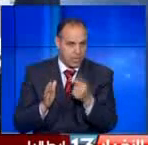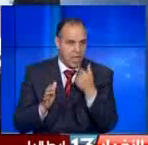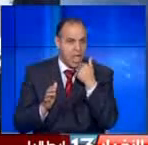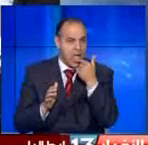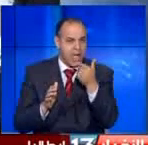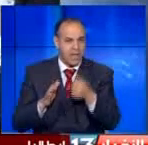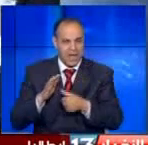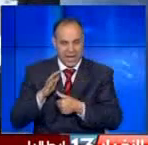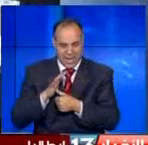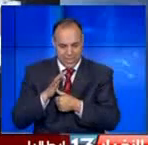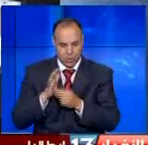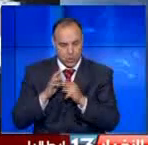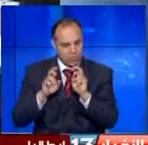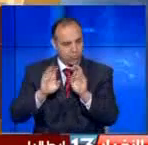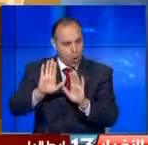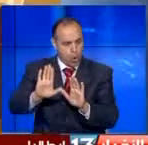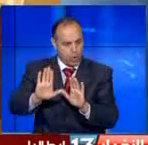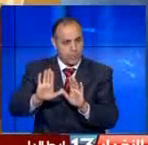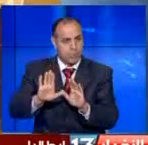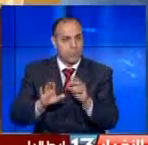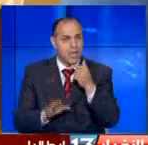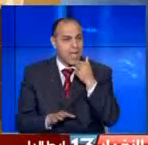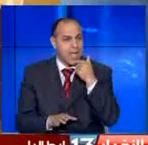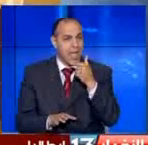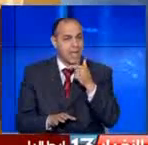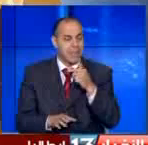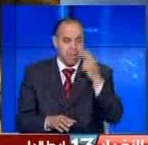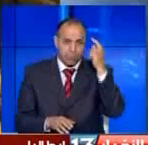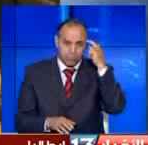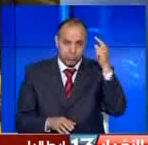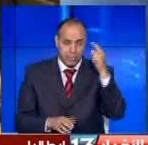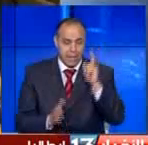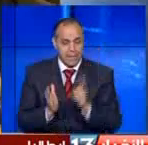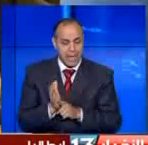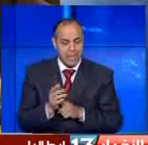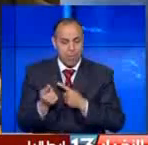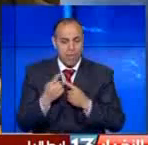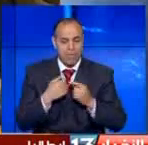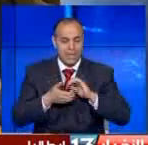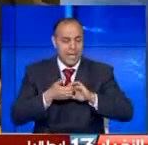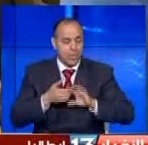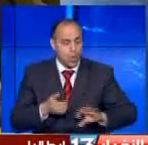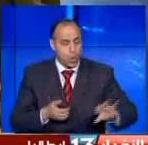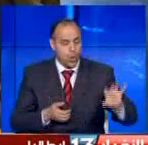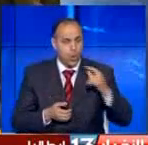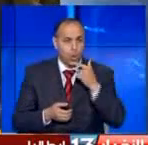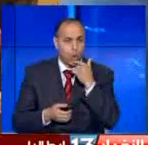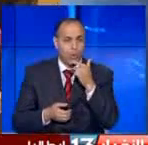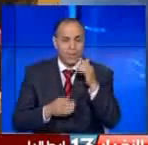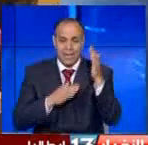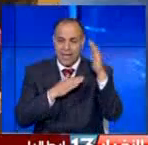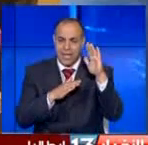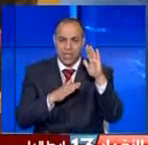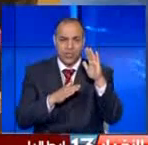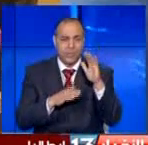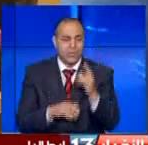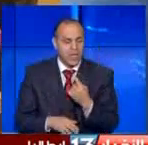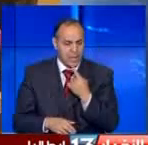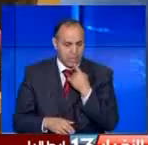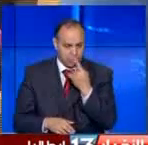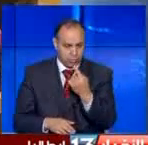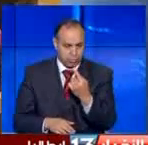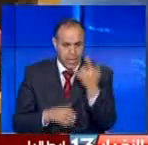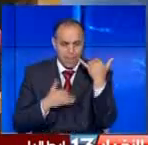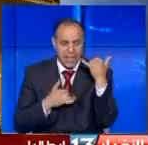بقاء الرئيس السوري بشار الأسد. ويأتي هذا الموقف غدا تأكيد مفوضة الاتحاد الأوروبي للشؤون الخارجية فيدريكا موغيريني